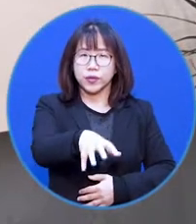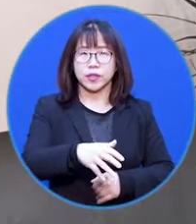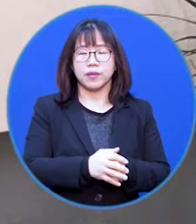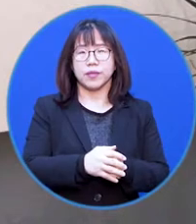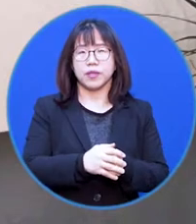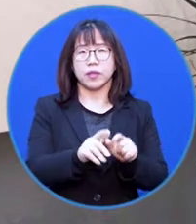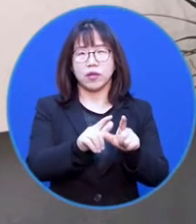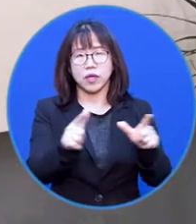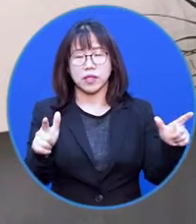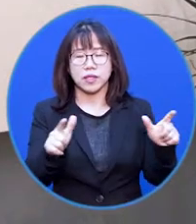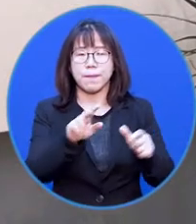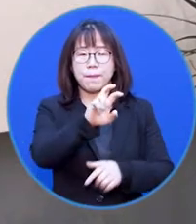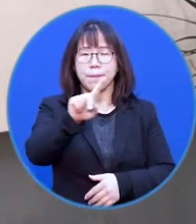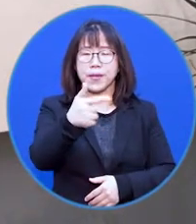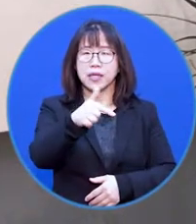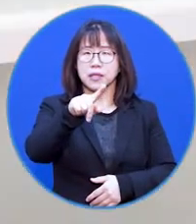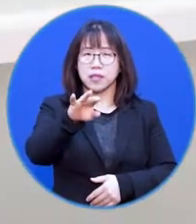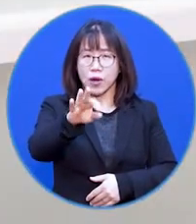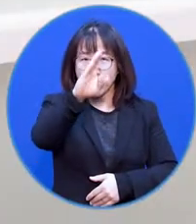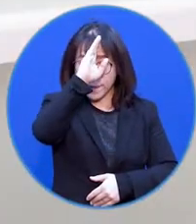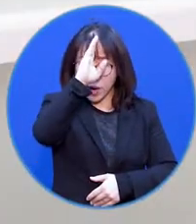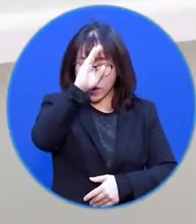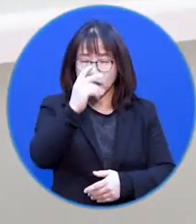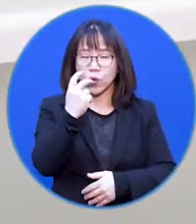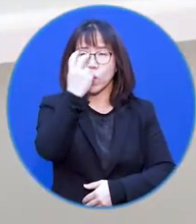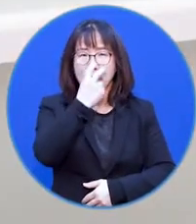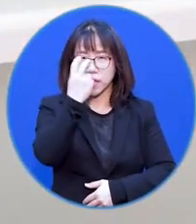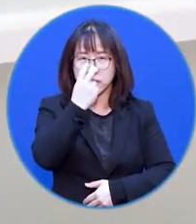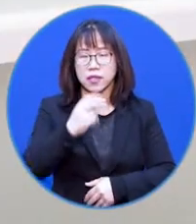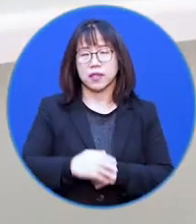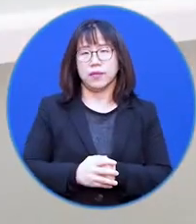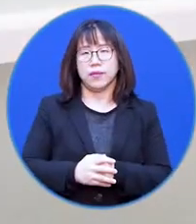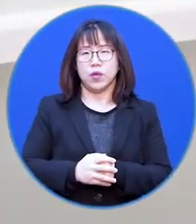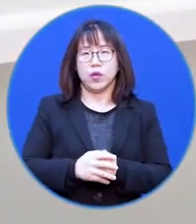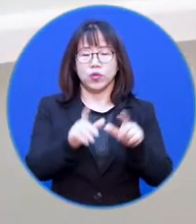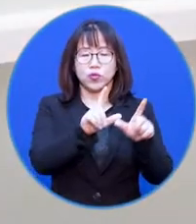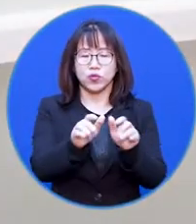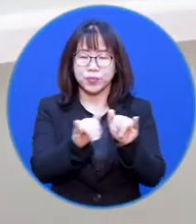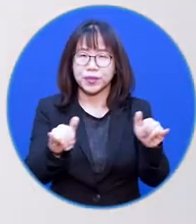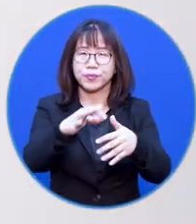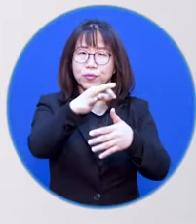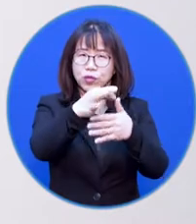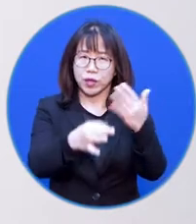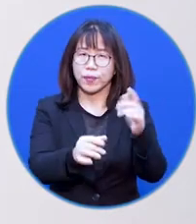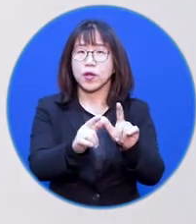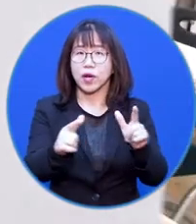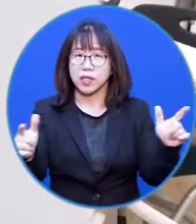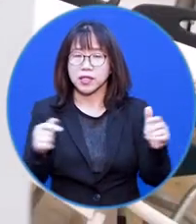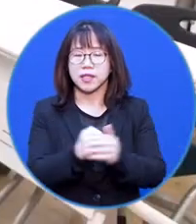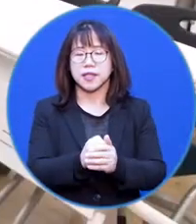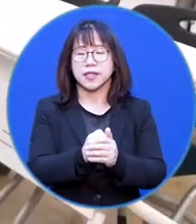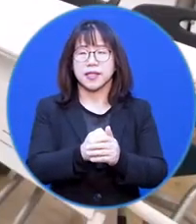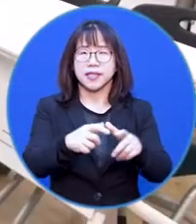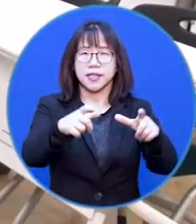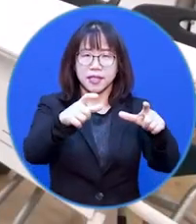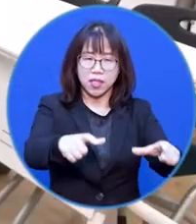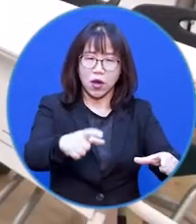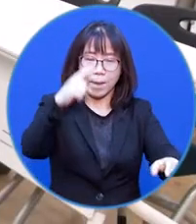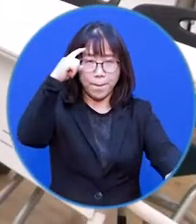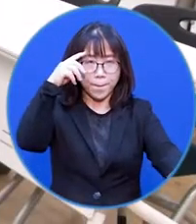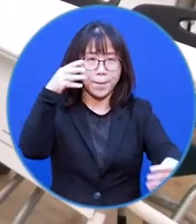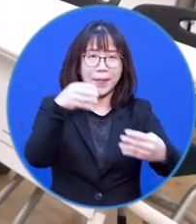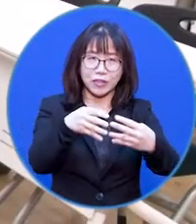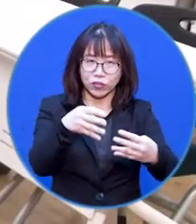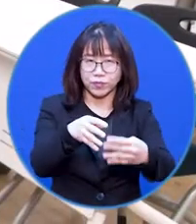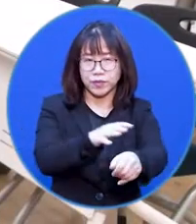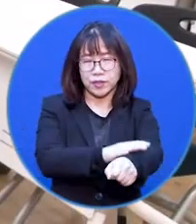방화보건지소는 유헬스 만성질환관리실, 소소건강상담실, 주민프로그램실 등을 갖춘 지역 맞춤형